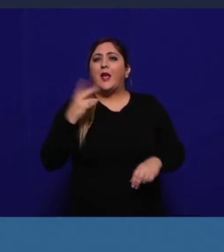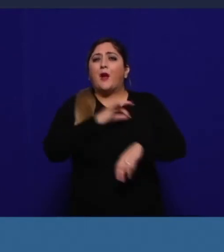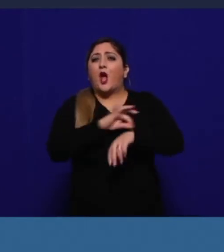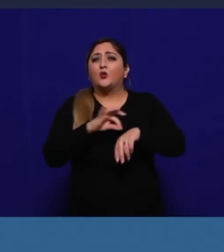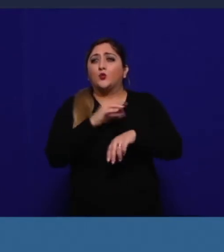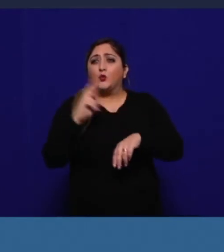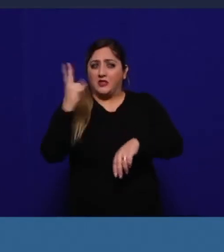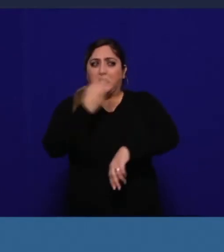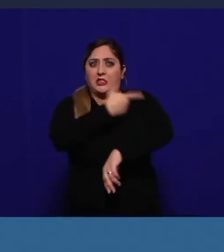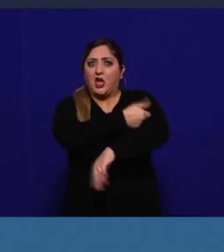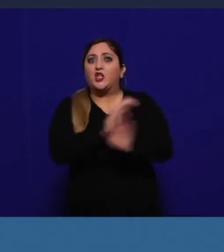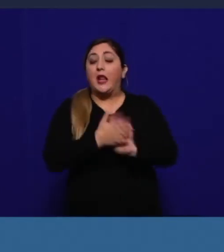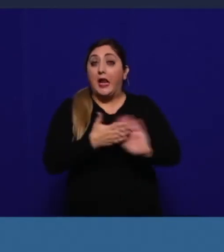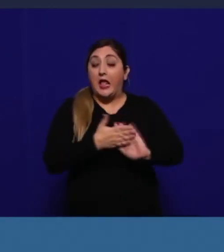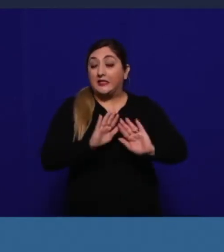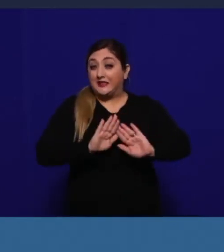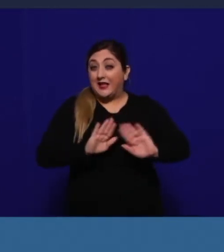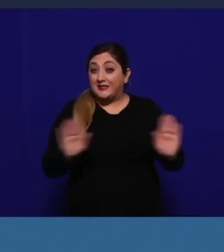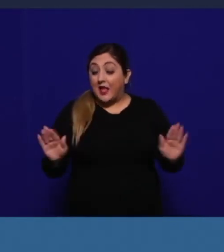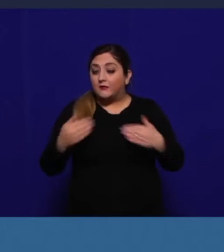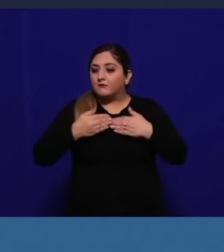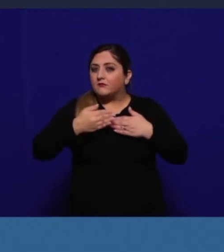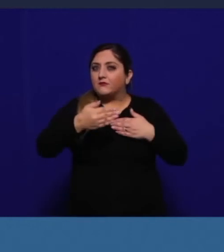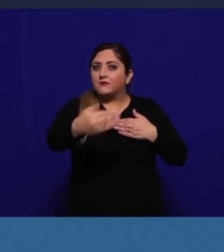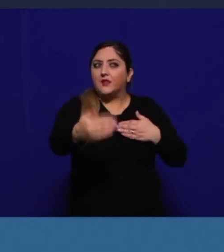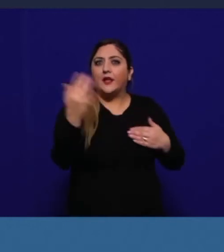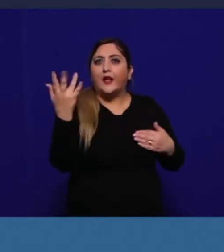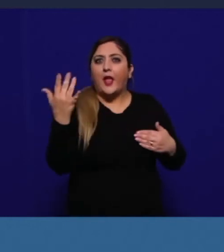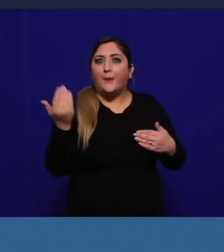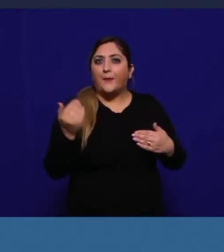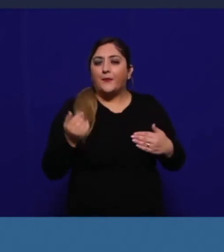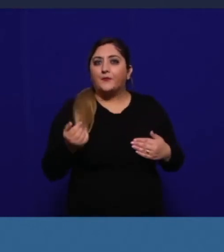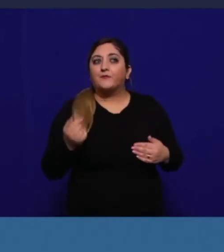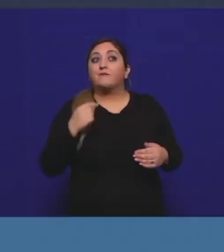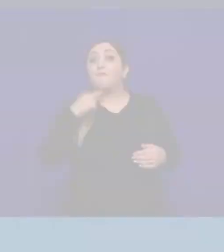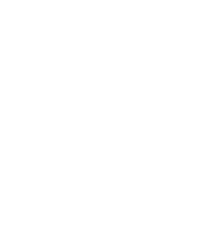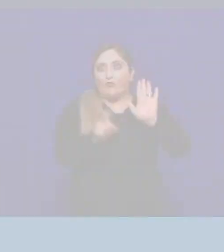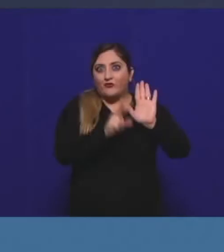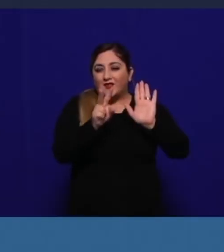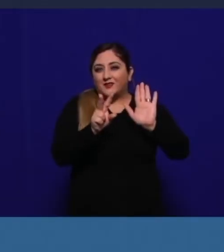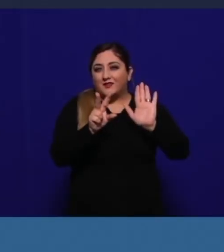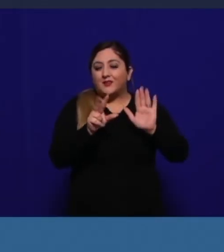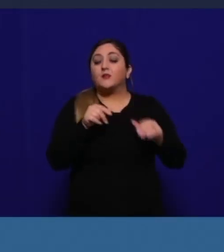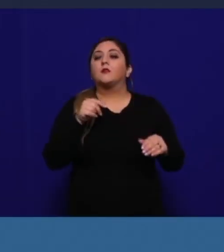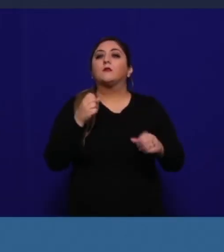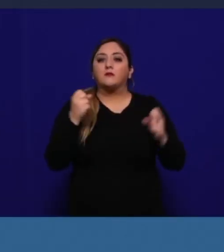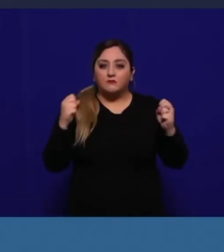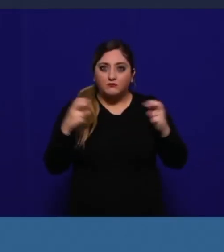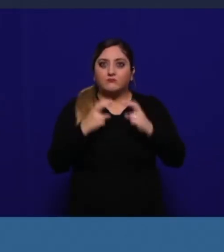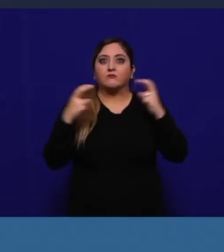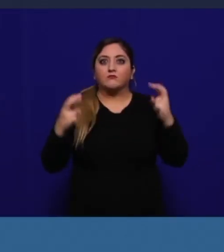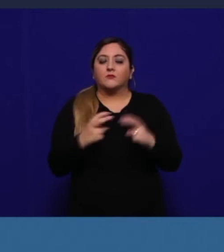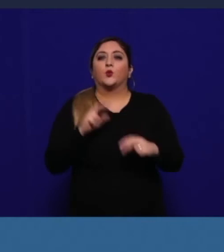li persuna jibni mu wara t-tilqima kemm ħaddu mis-servi għad irridu nkunu nafu. Jekk aħna jkollna